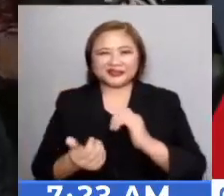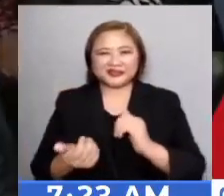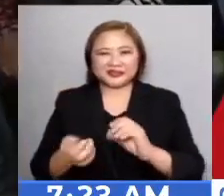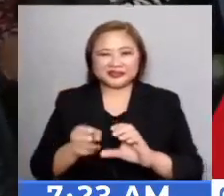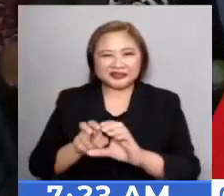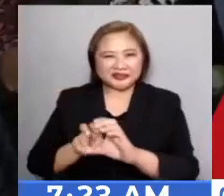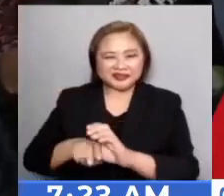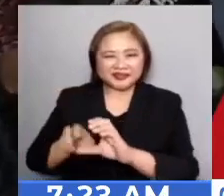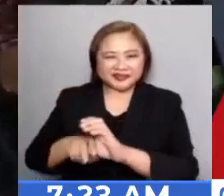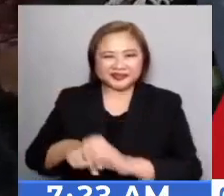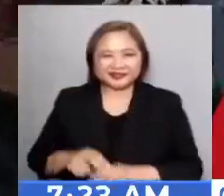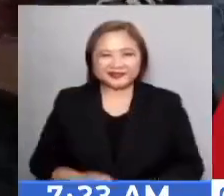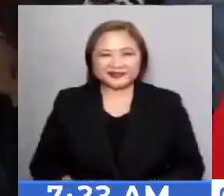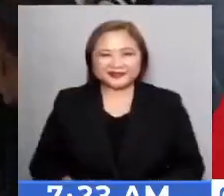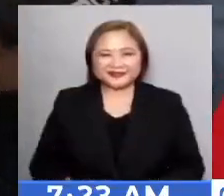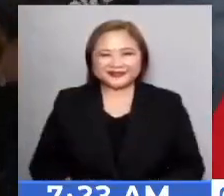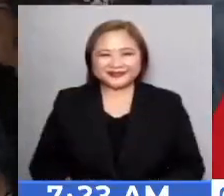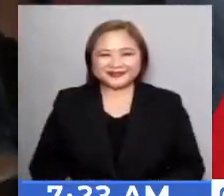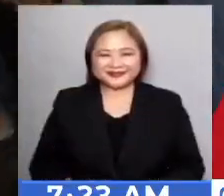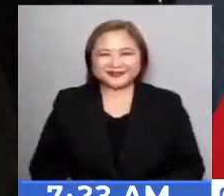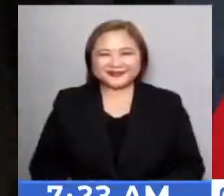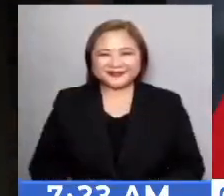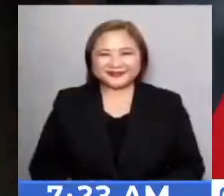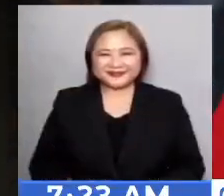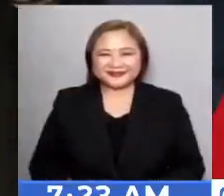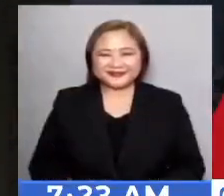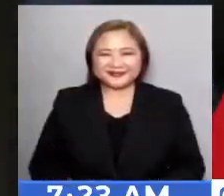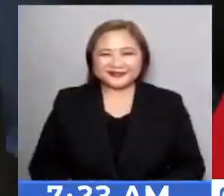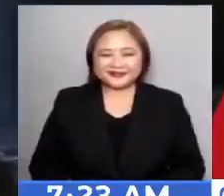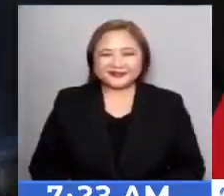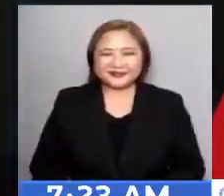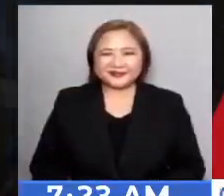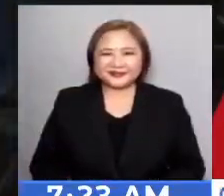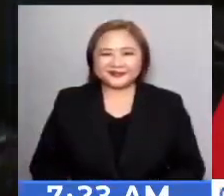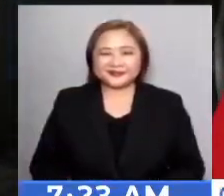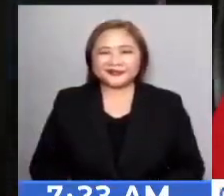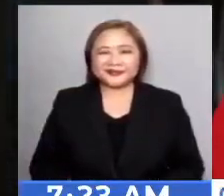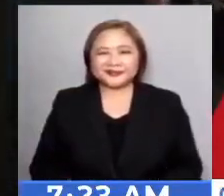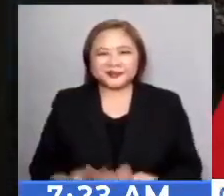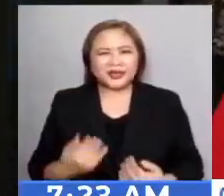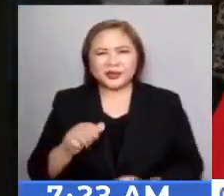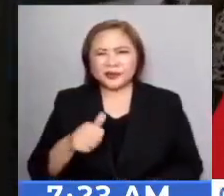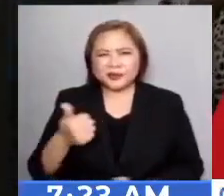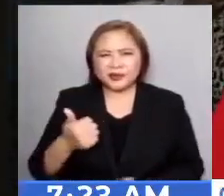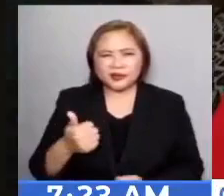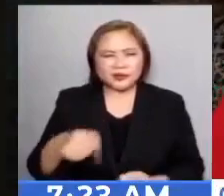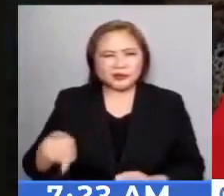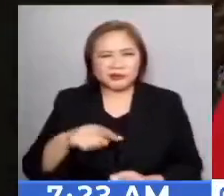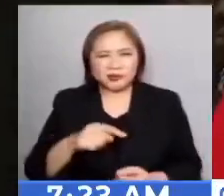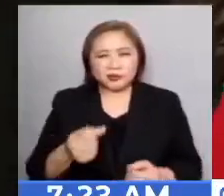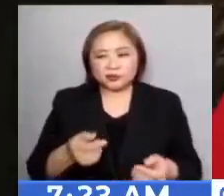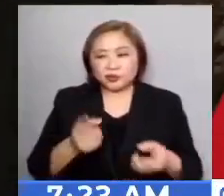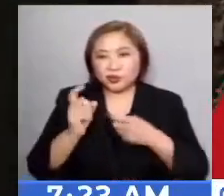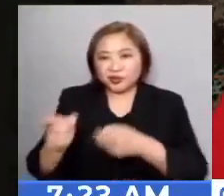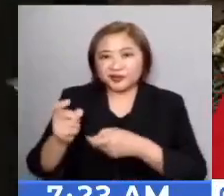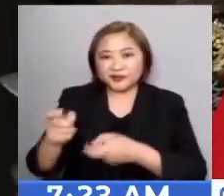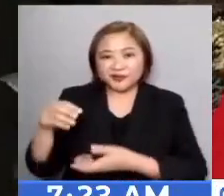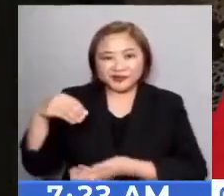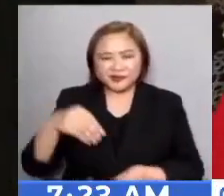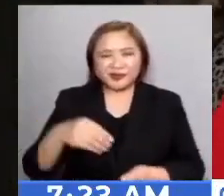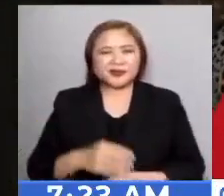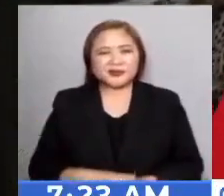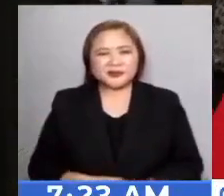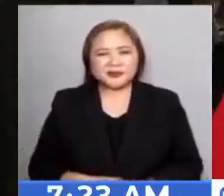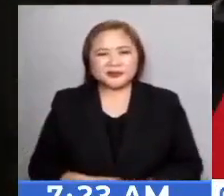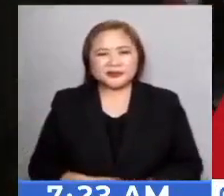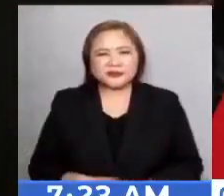Netflix. Pero ma'am, napansin ko po, ang dami nyo pong bagahe. Ano po bang, yan po ba yung mga pasalubong nyo? Gano'n na po ba kayo katagal nung huli kayong umuwi sa